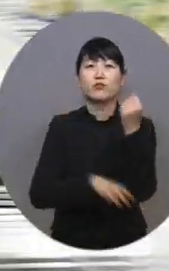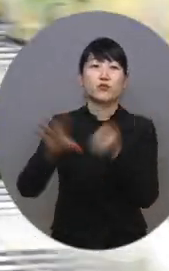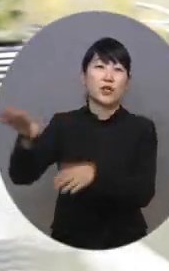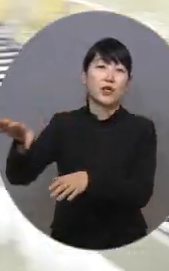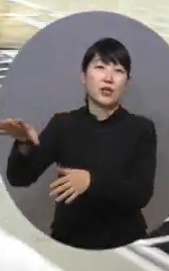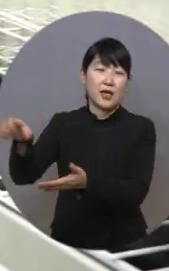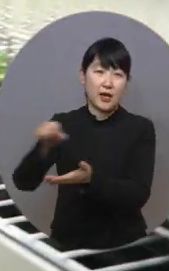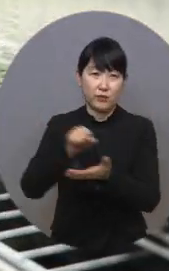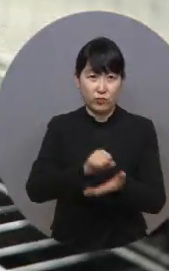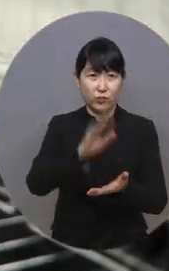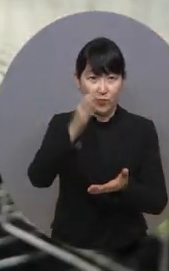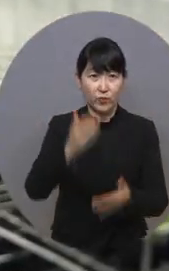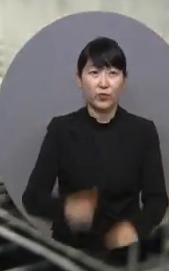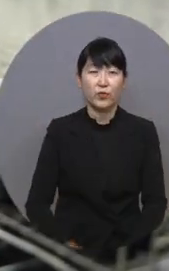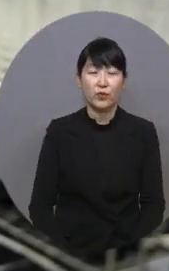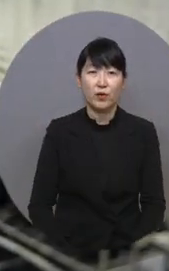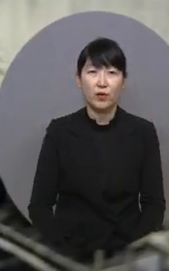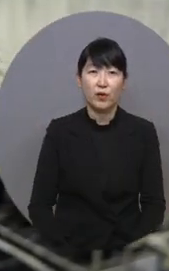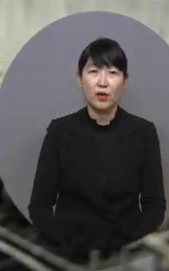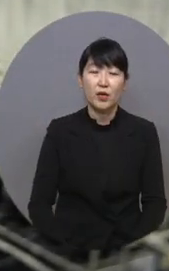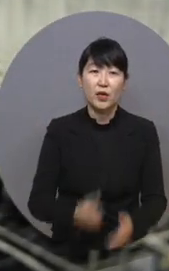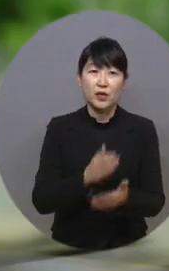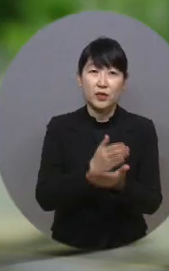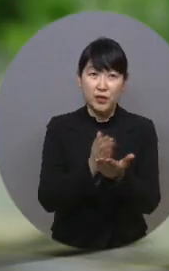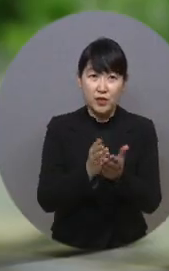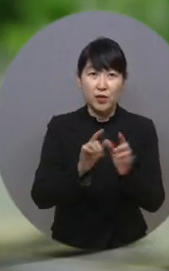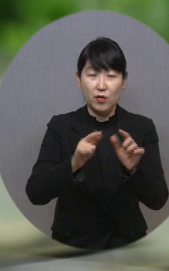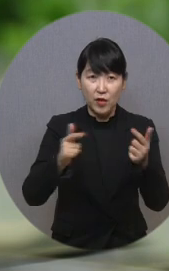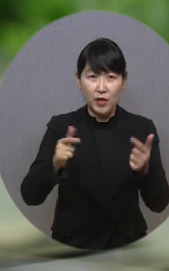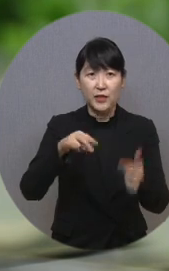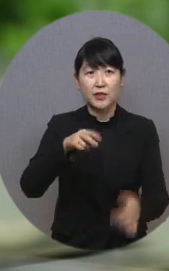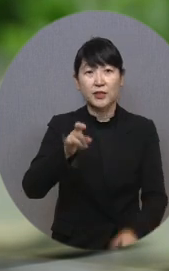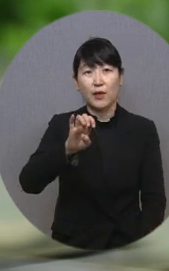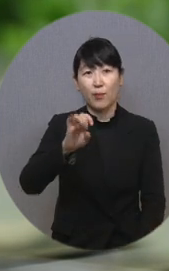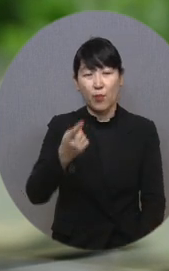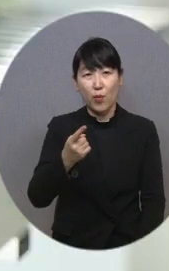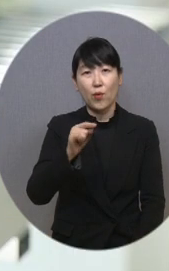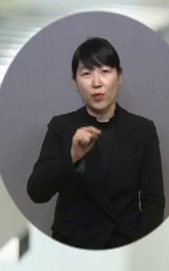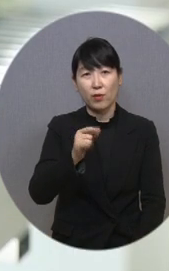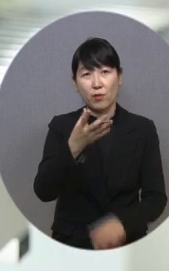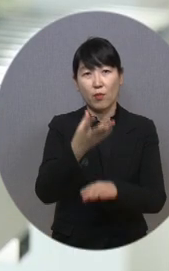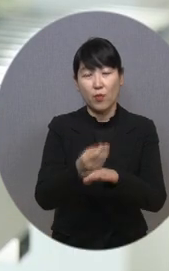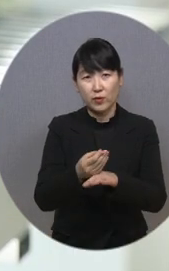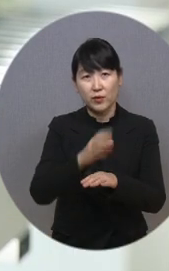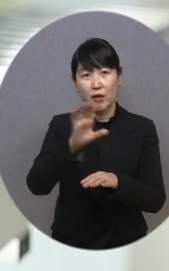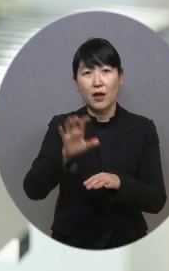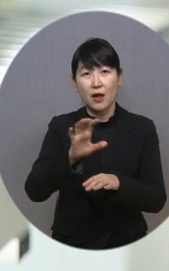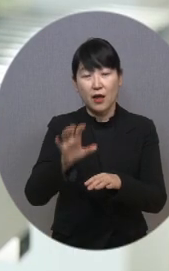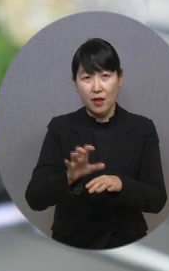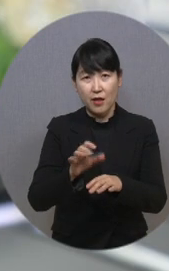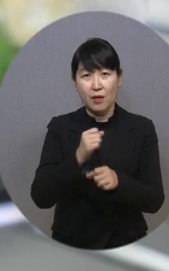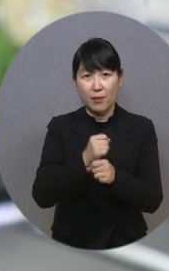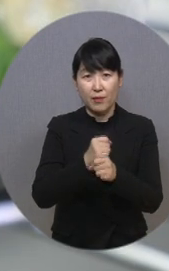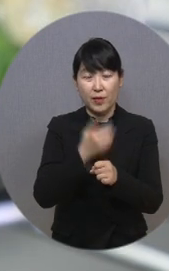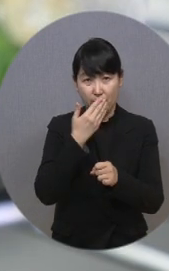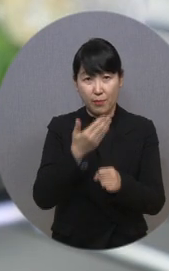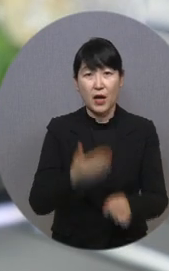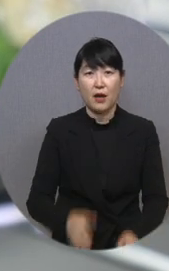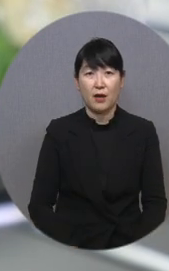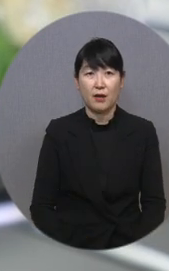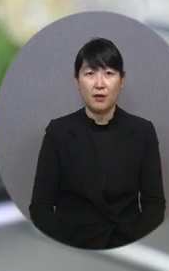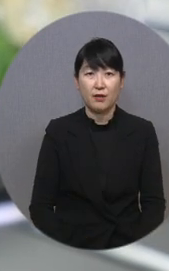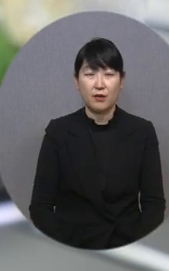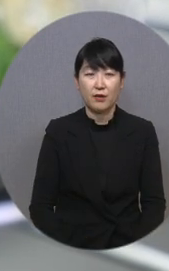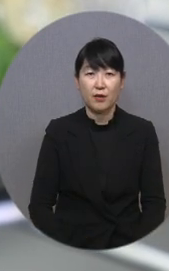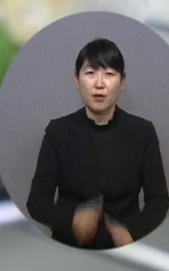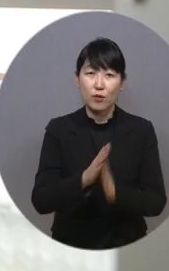이뿐만이 아니라 다양한 식물 세포를 복제, 배양하는 기술까지 보유하고 있다는데요. 어떤 식물 세포들이 배양되고